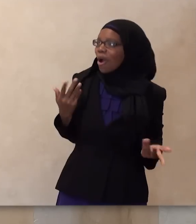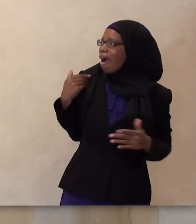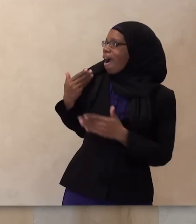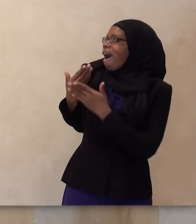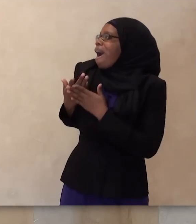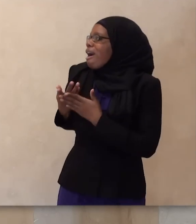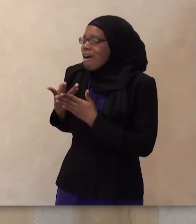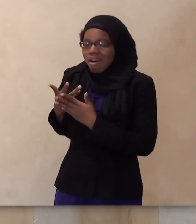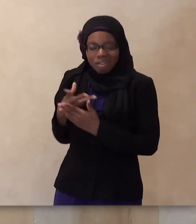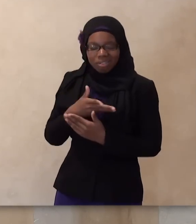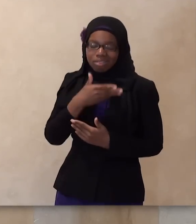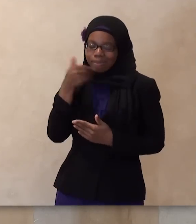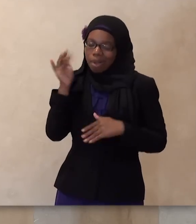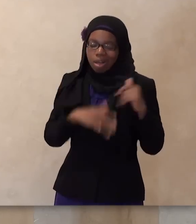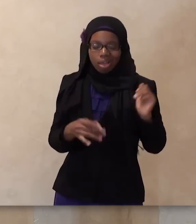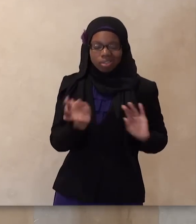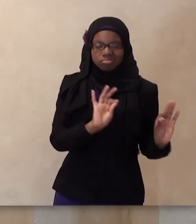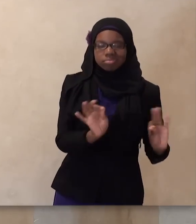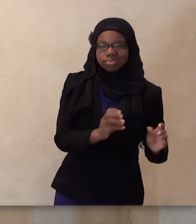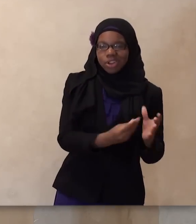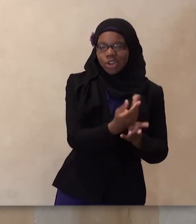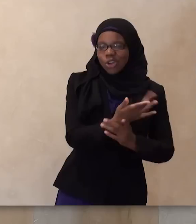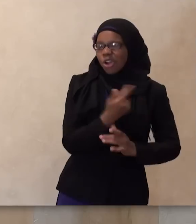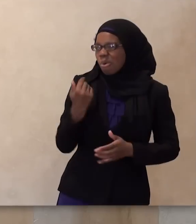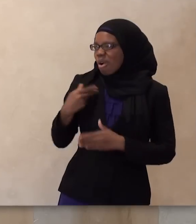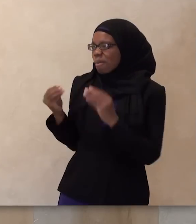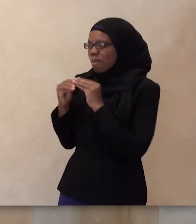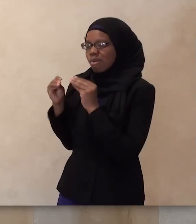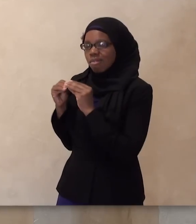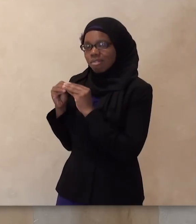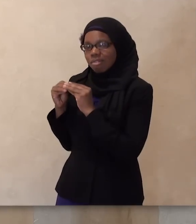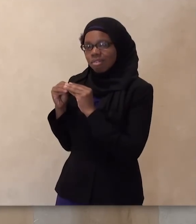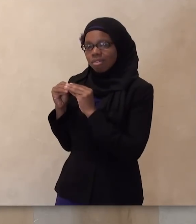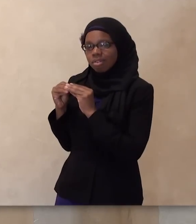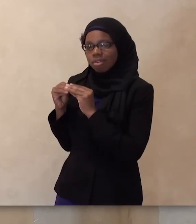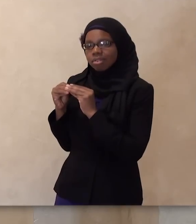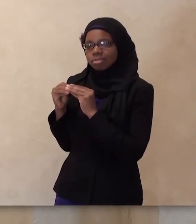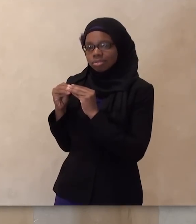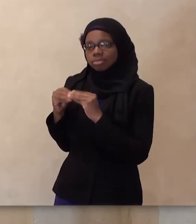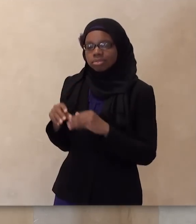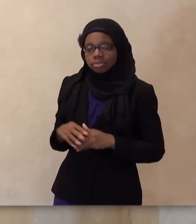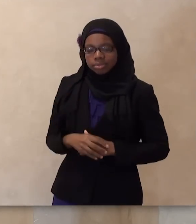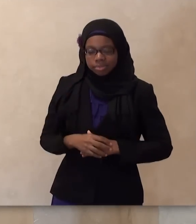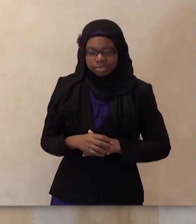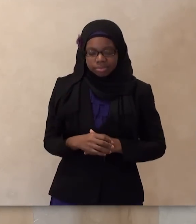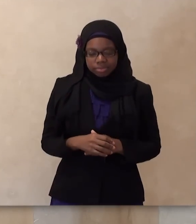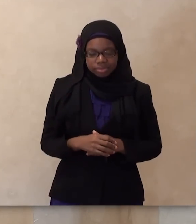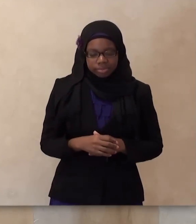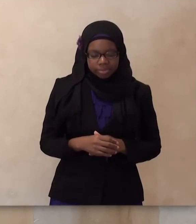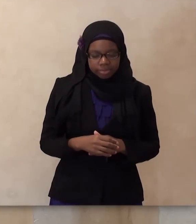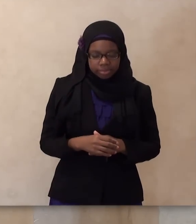than these two gardens. قَالَ لَهُ صَاحِبُهُ وَهُوَ يُحَاذِرُ أَكَفَرْتَ بِالَّذِي خَلَقَكَ مِنْ